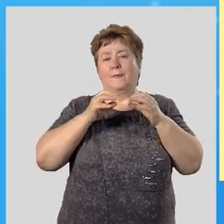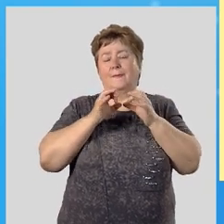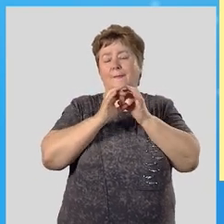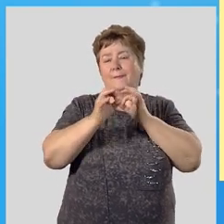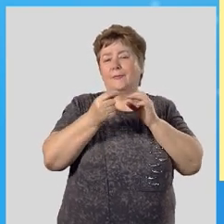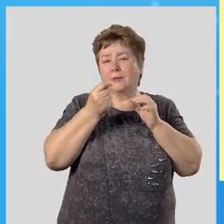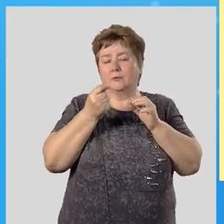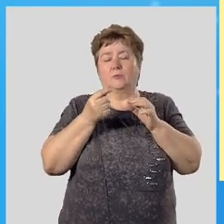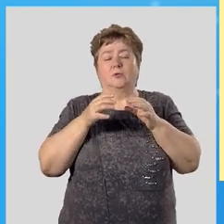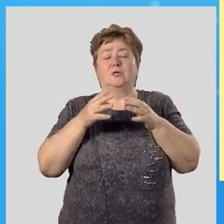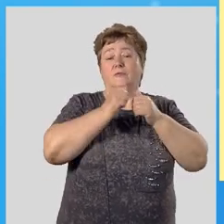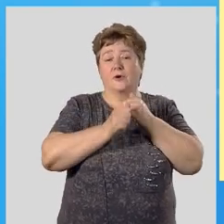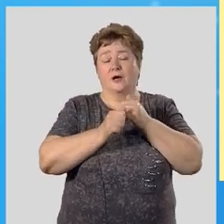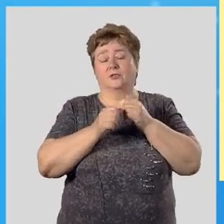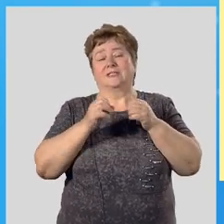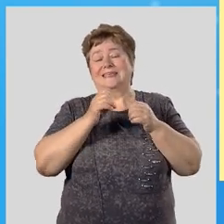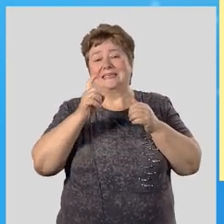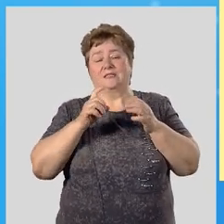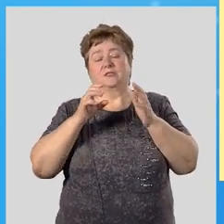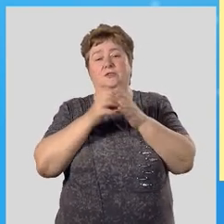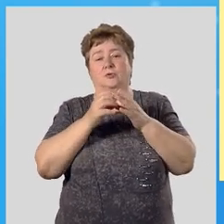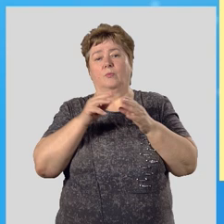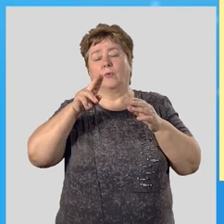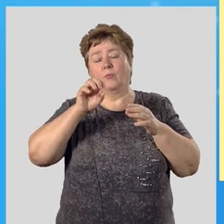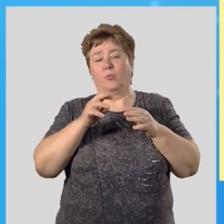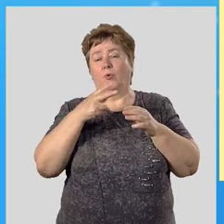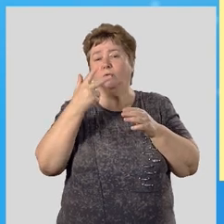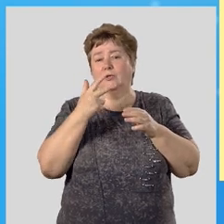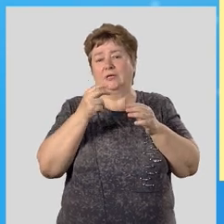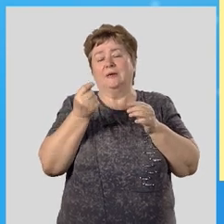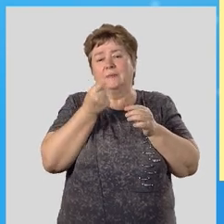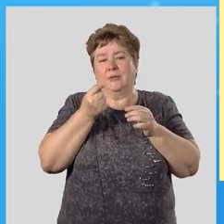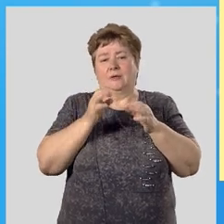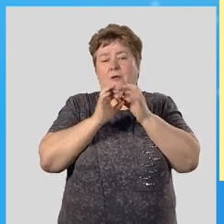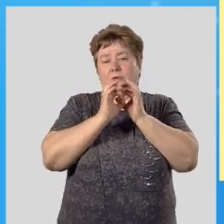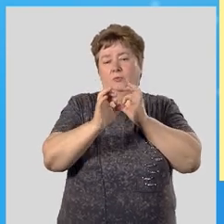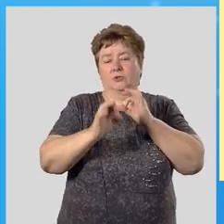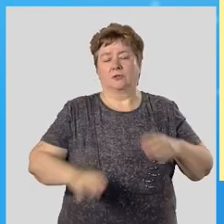микротрубочек 9, а в каждой из групп по 3 микротрубочки.